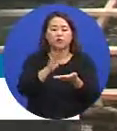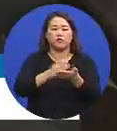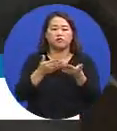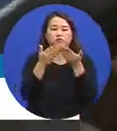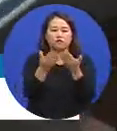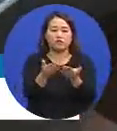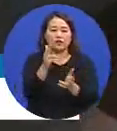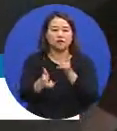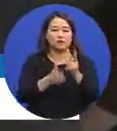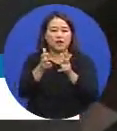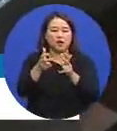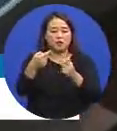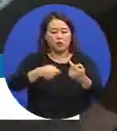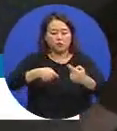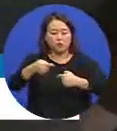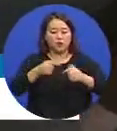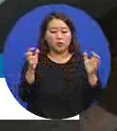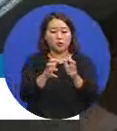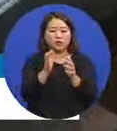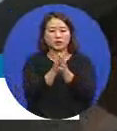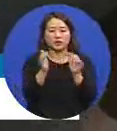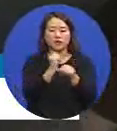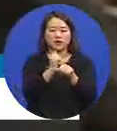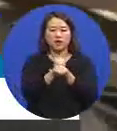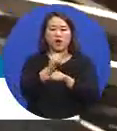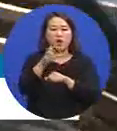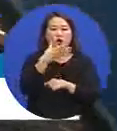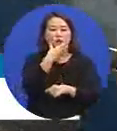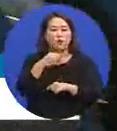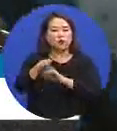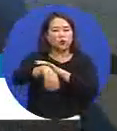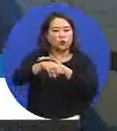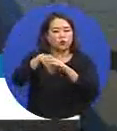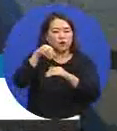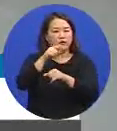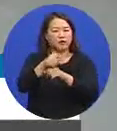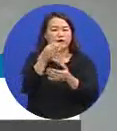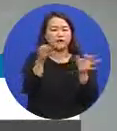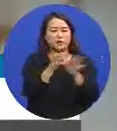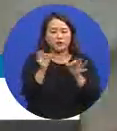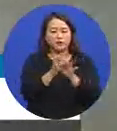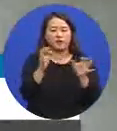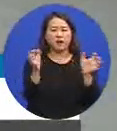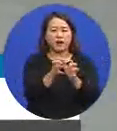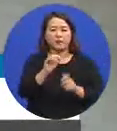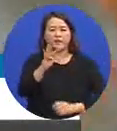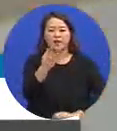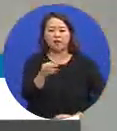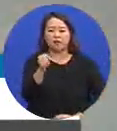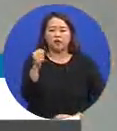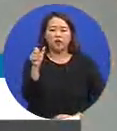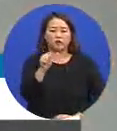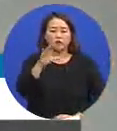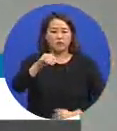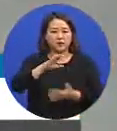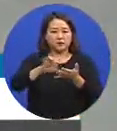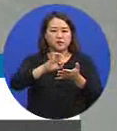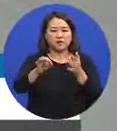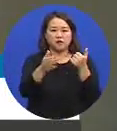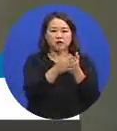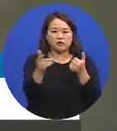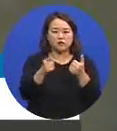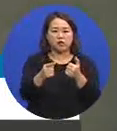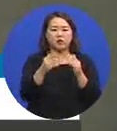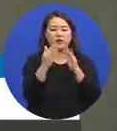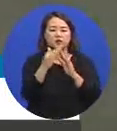모집합니다. 장수군은 복권기금 등 모두 4억 5천만 원을 들여 주택 75채의 도배와 장판 교체